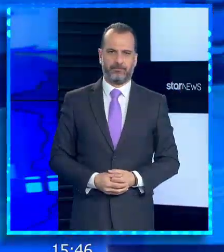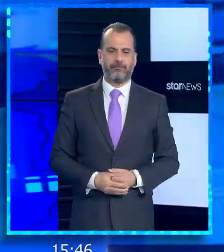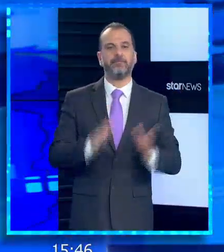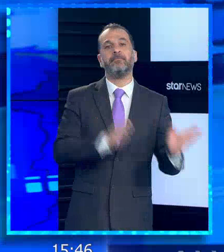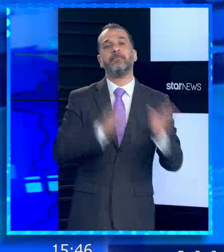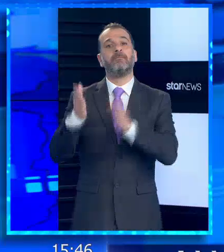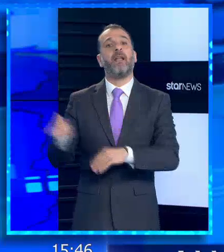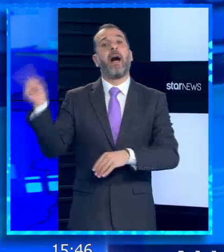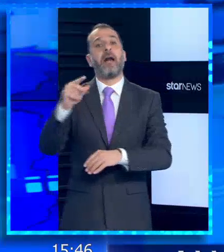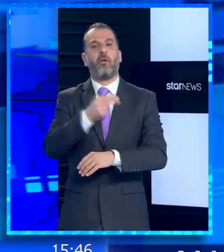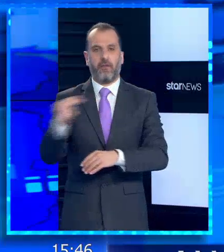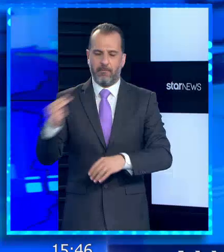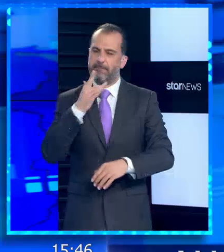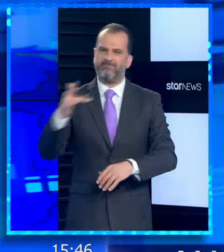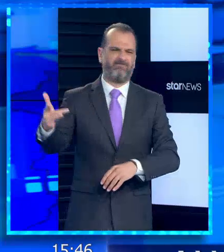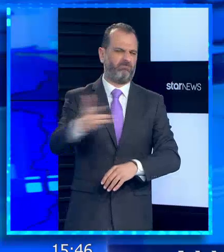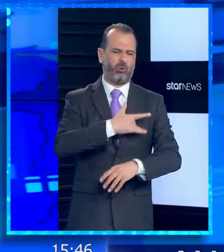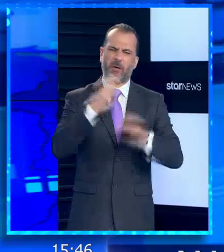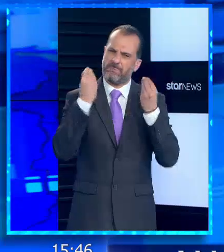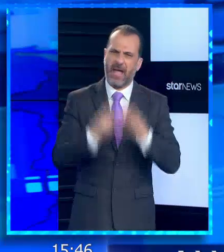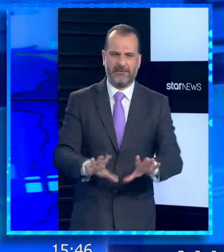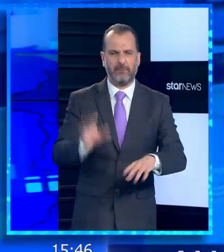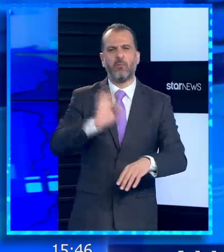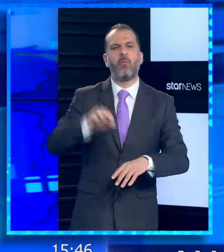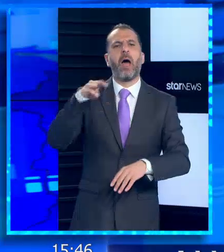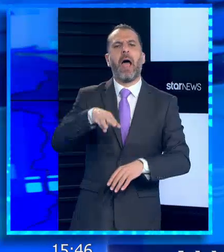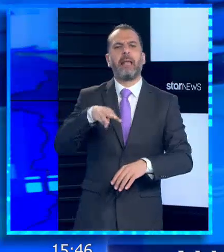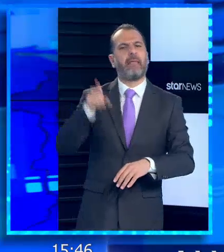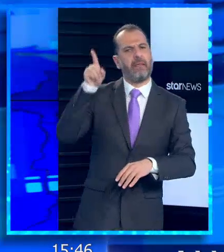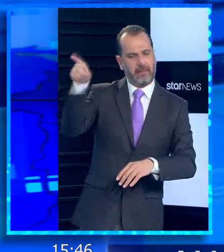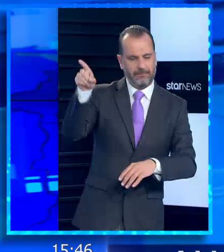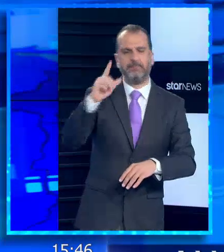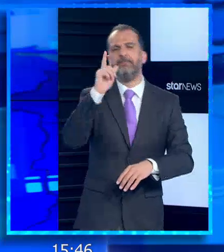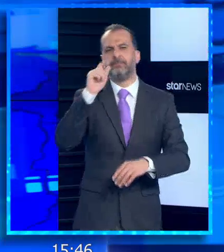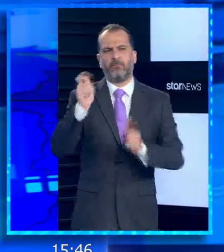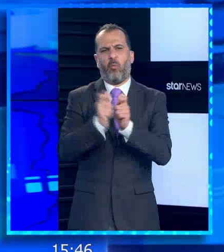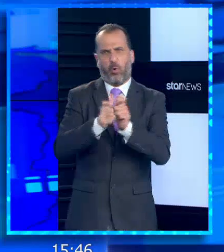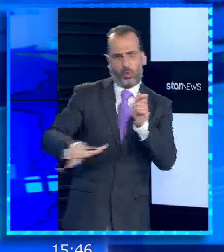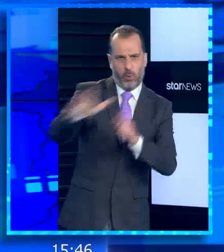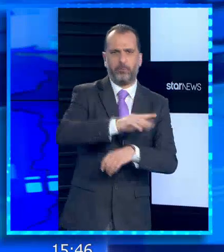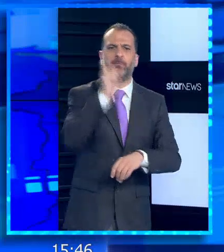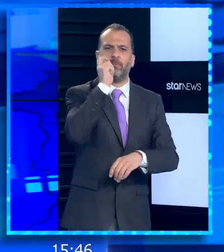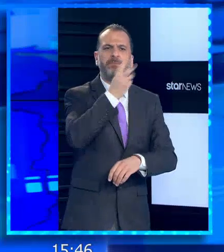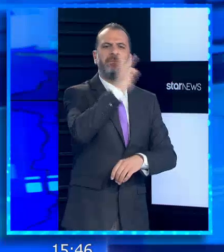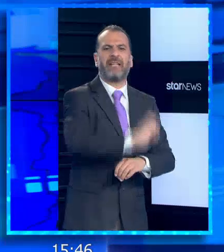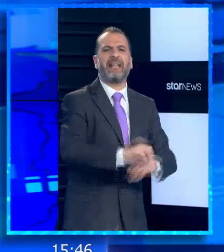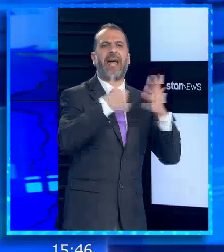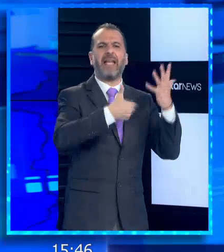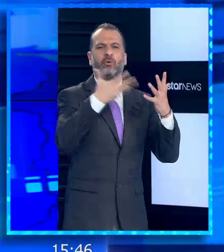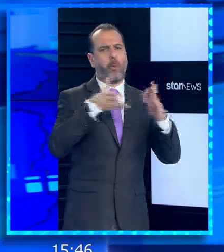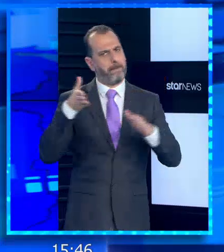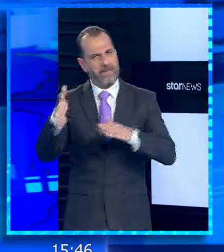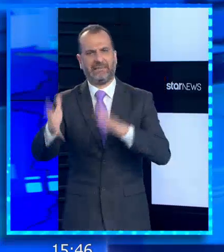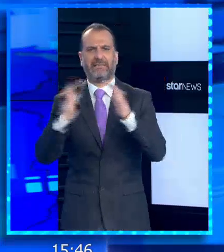Εμείς αλλάζουμε θέμα και περνάμε στην ανίποτη τραγωδία που σημειώθηκε στη Χαλκιδική. Ένας άνδρας 36 ετών φέρεται να δολοφόνησε τη σύζυγό